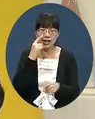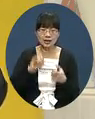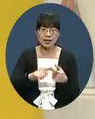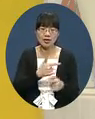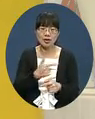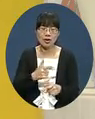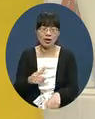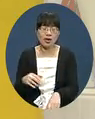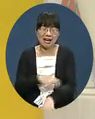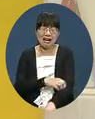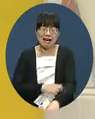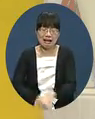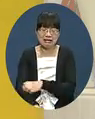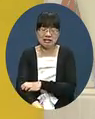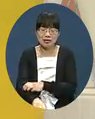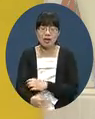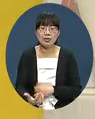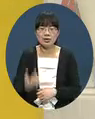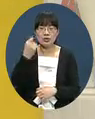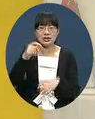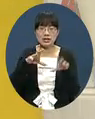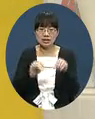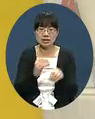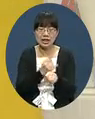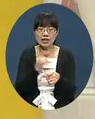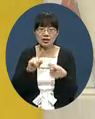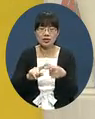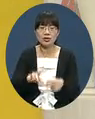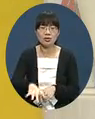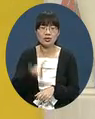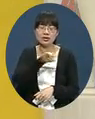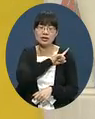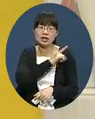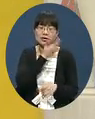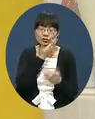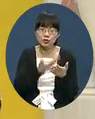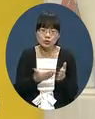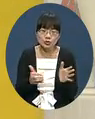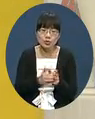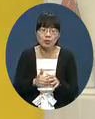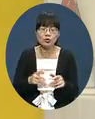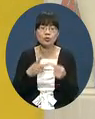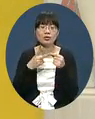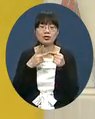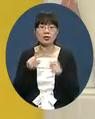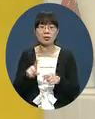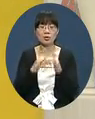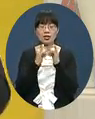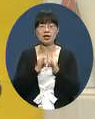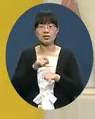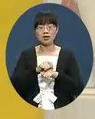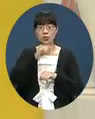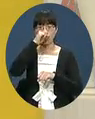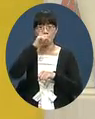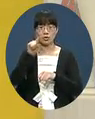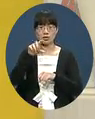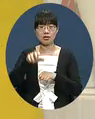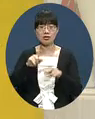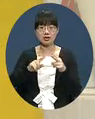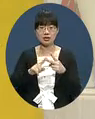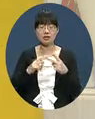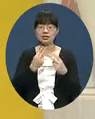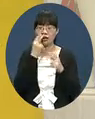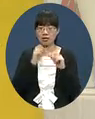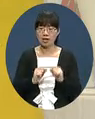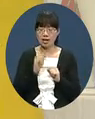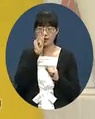너무 가려우면 말씀하셨지만 초기 빨리 진화시키시는 것이 일단은 제일 중요하겠고요. 두 번째는 사회성이 좋은 아이는 어디서든지